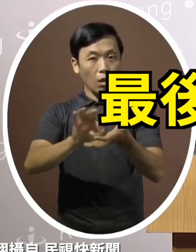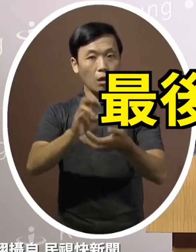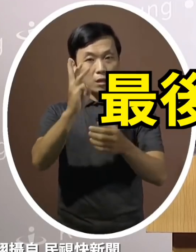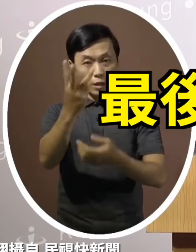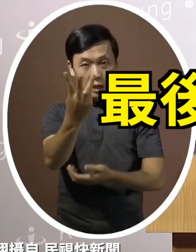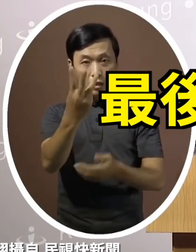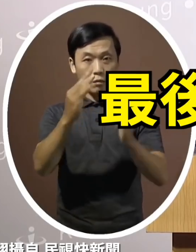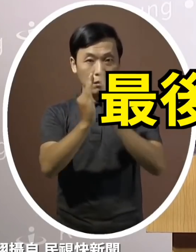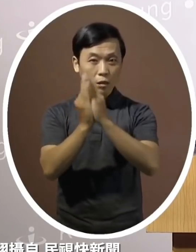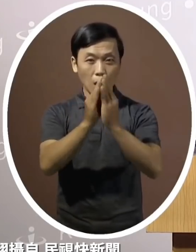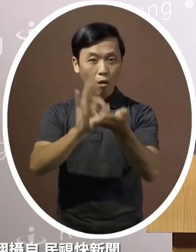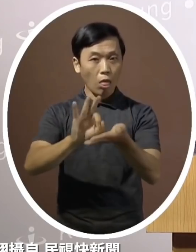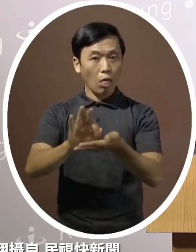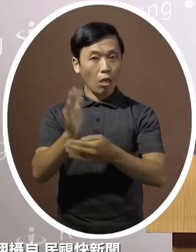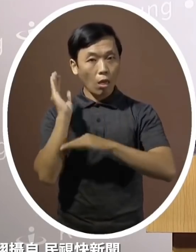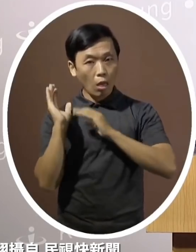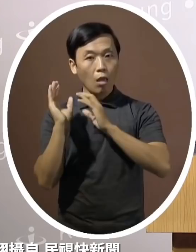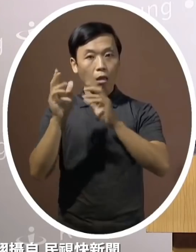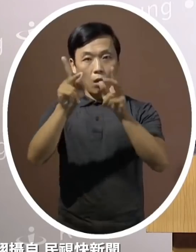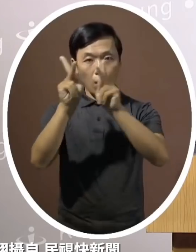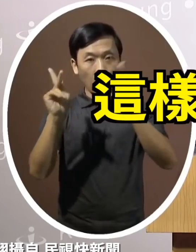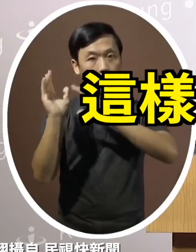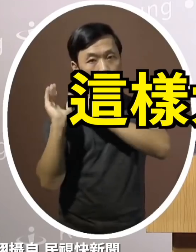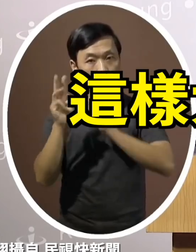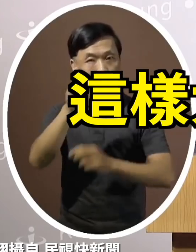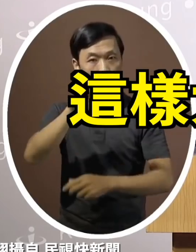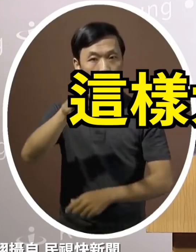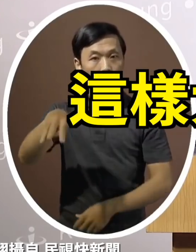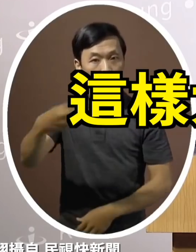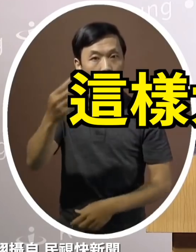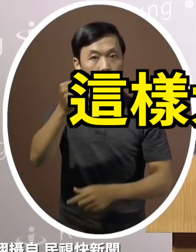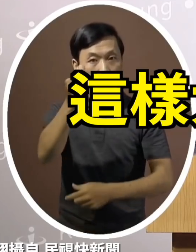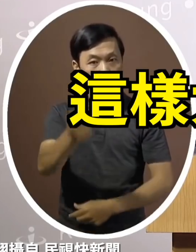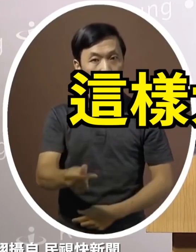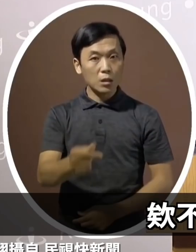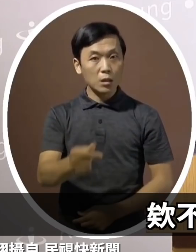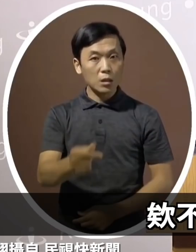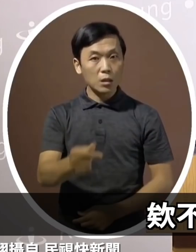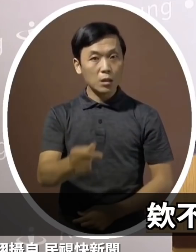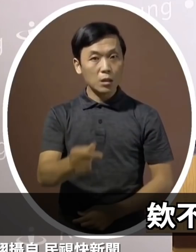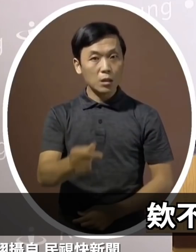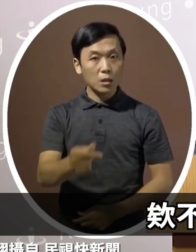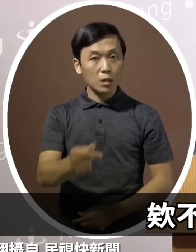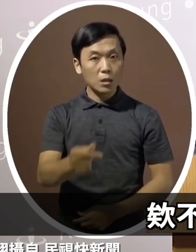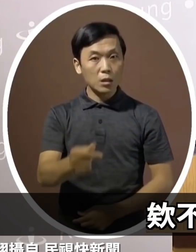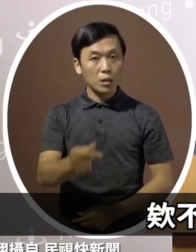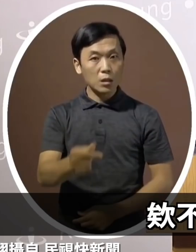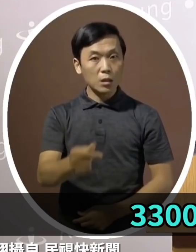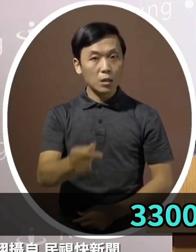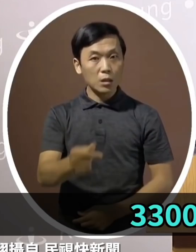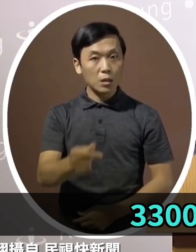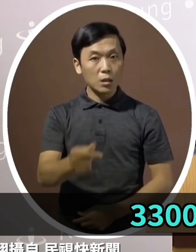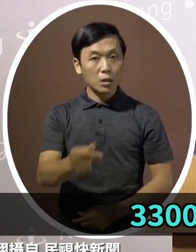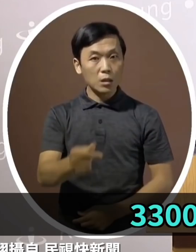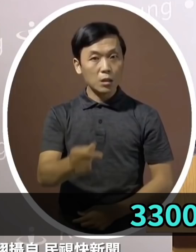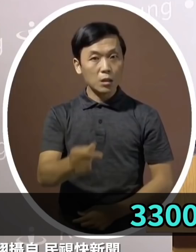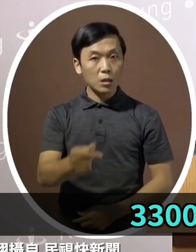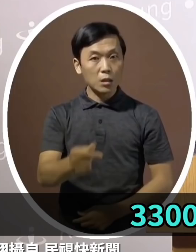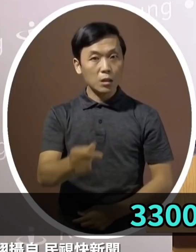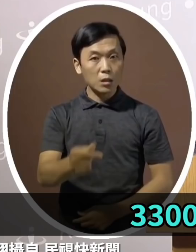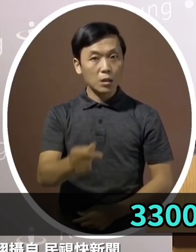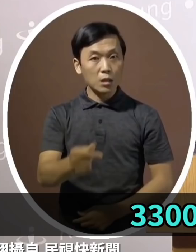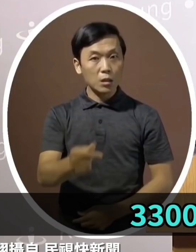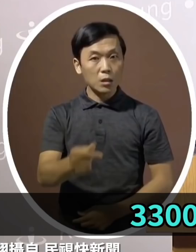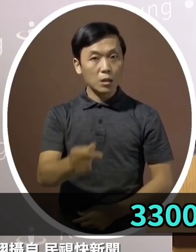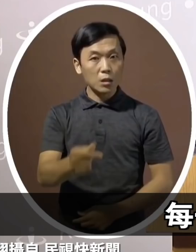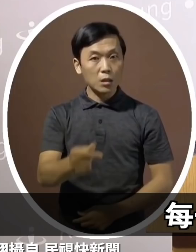后还让高雄负债3300亿，这样大家能够接受吗？ 不是，这我也不能够接受啊！3300亿是历任市